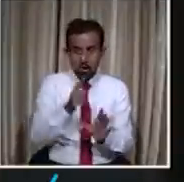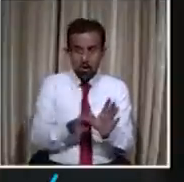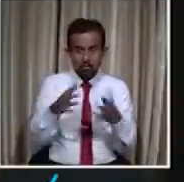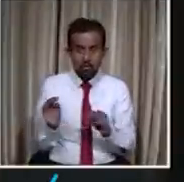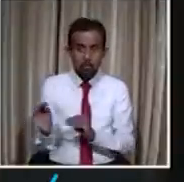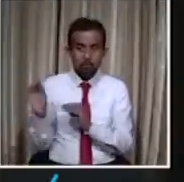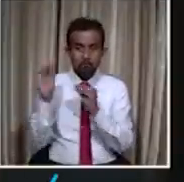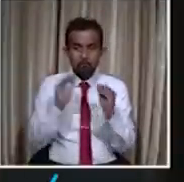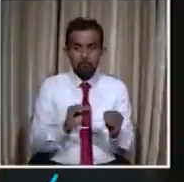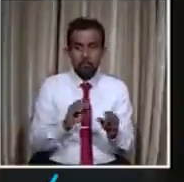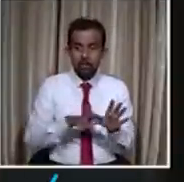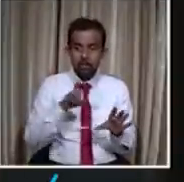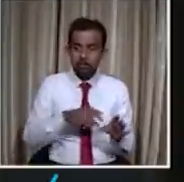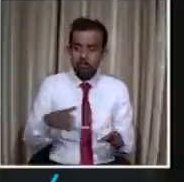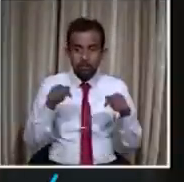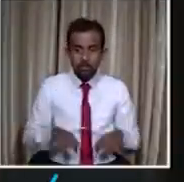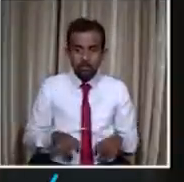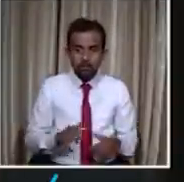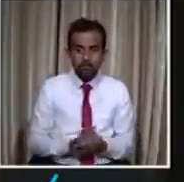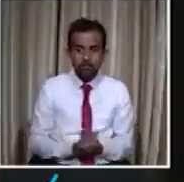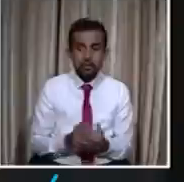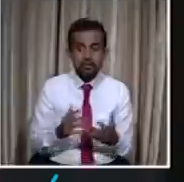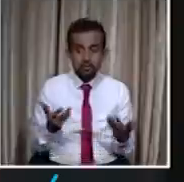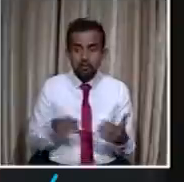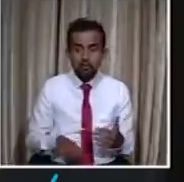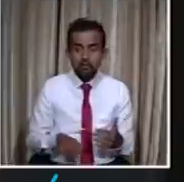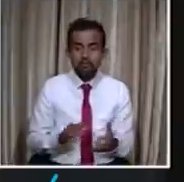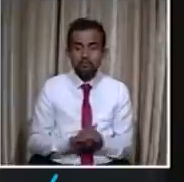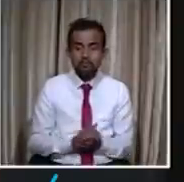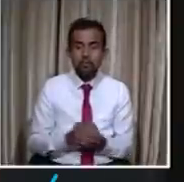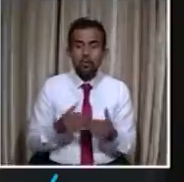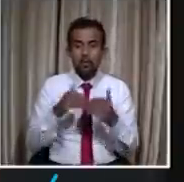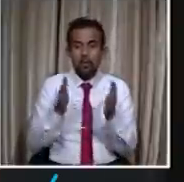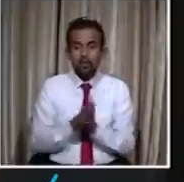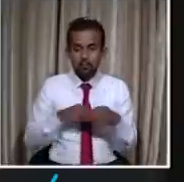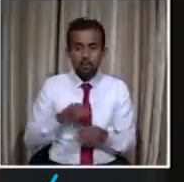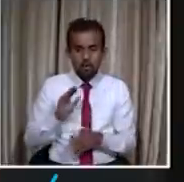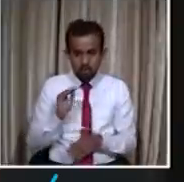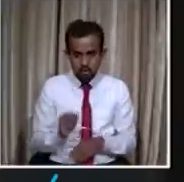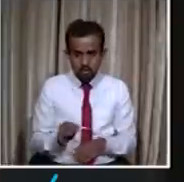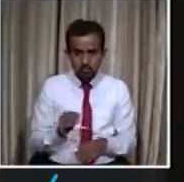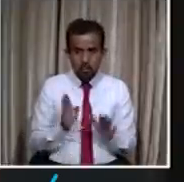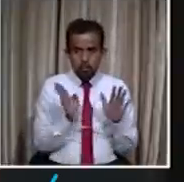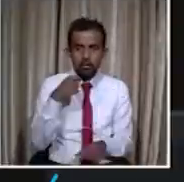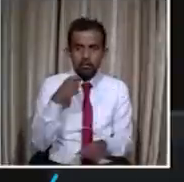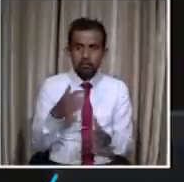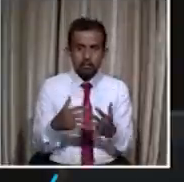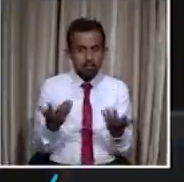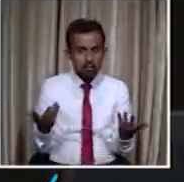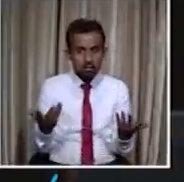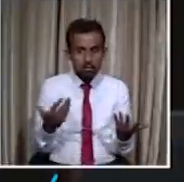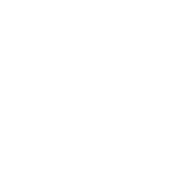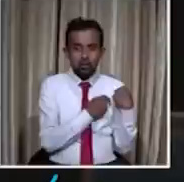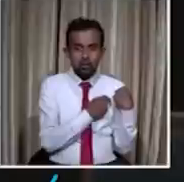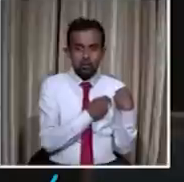ඉවරුණාට පස්සේ සමුගත්තා. මං හිතන්නේ මීටත් වඩා හොඳයි. ඒ නැති නිසා අද සියලුම දුක් වේදනා වලට අත්හැරීමට පුරුදු වෙන්න ඕනේ. අපි මේ